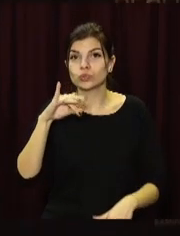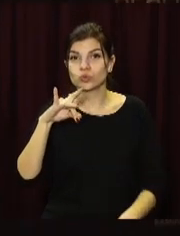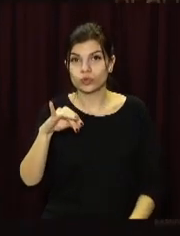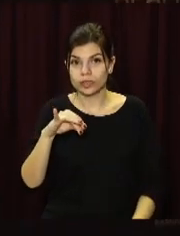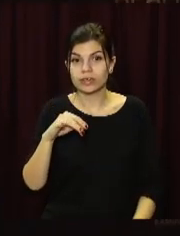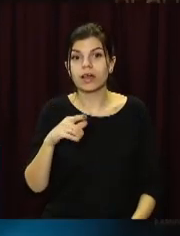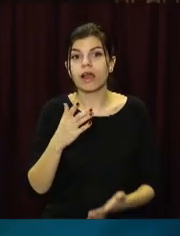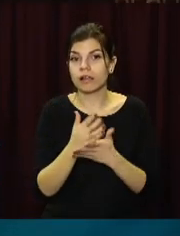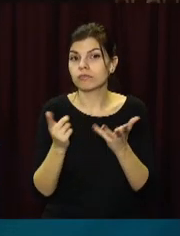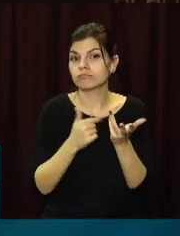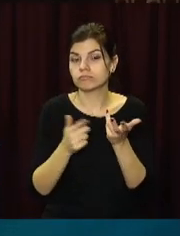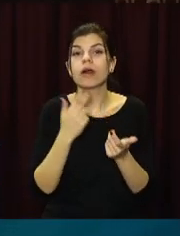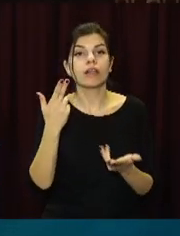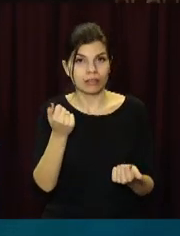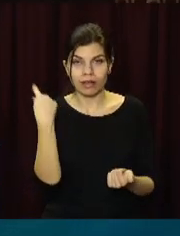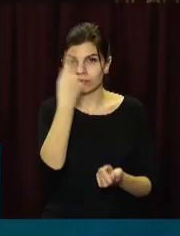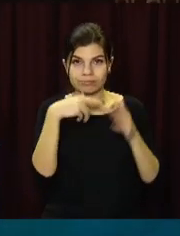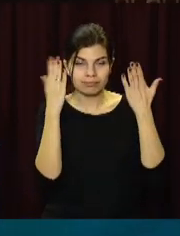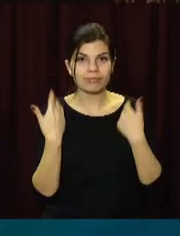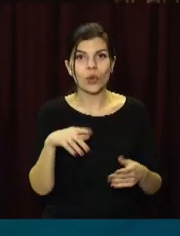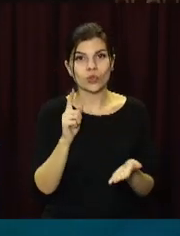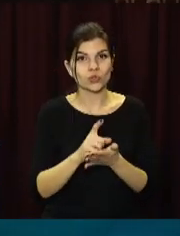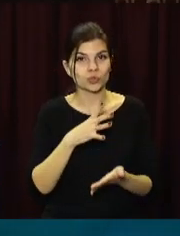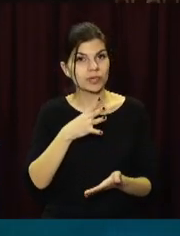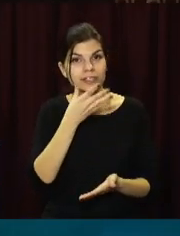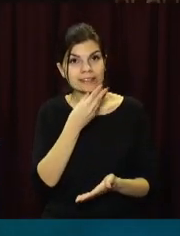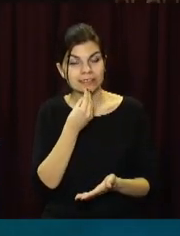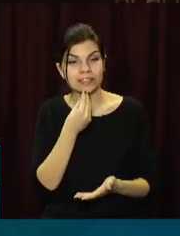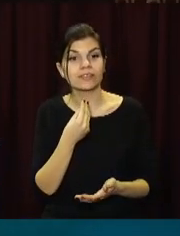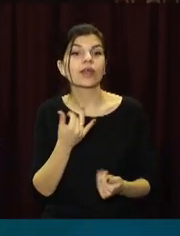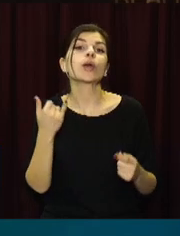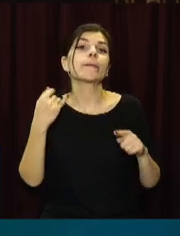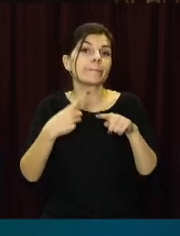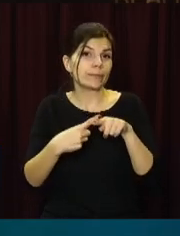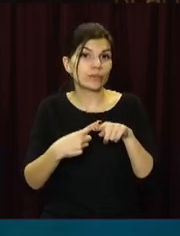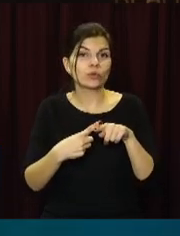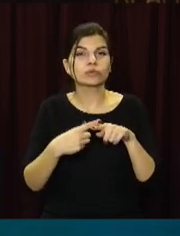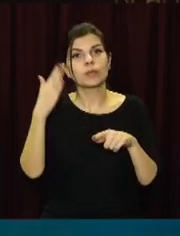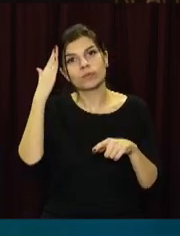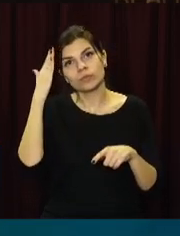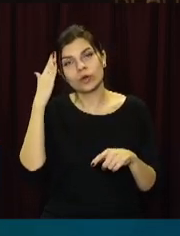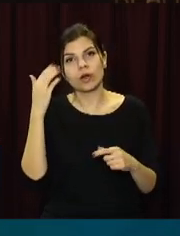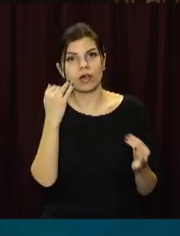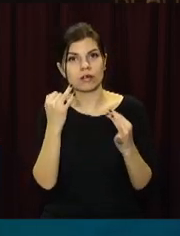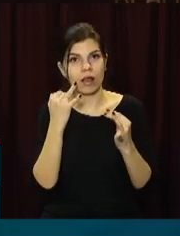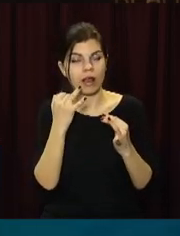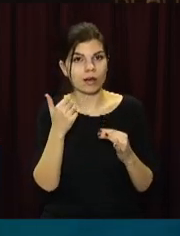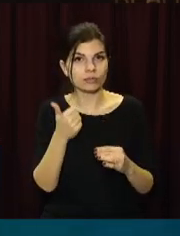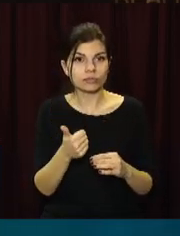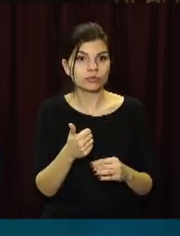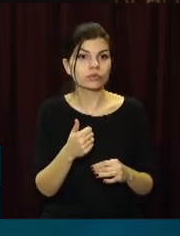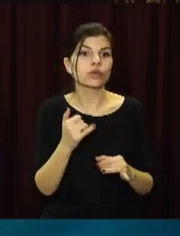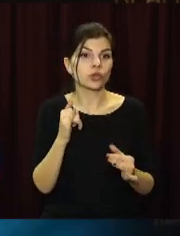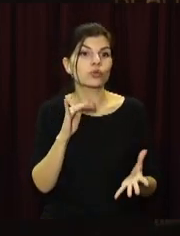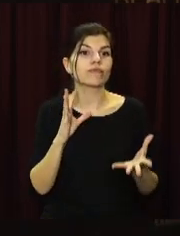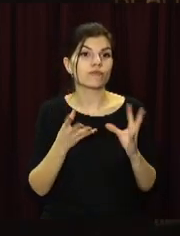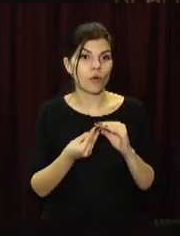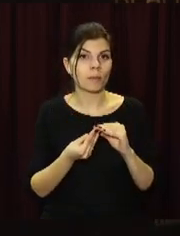чимало. Внешні дані, звісно ж, однозначно. Плюс інтелектуальні дані і, в